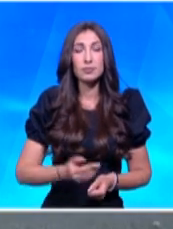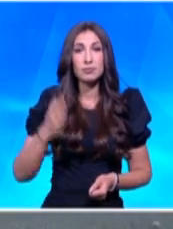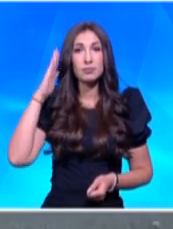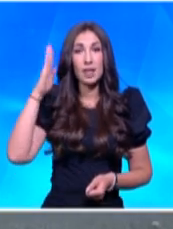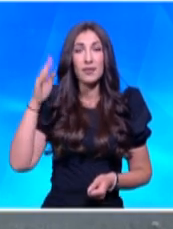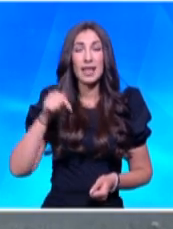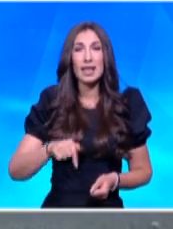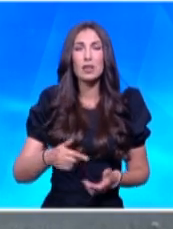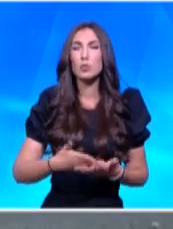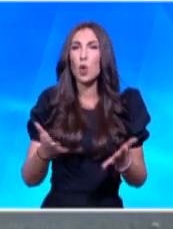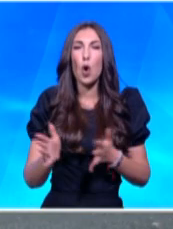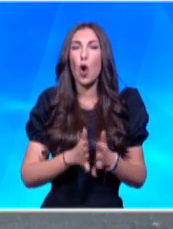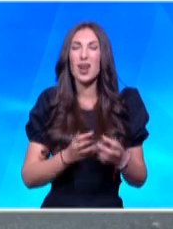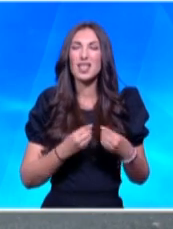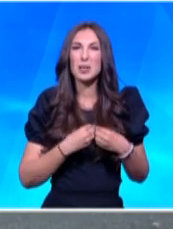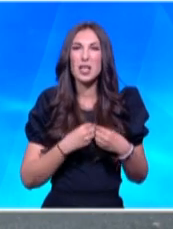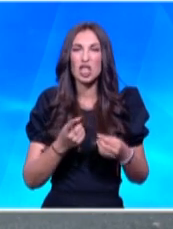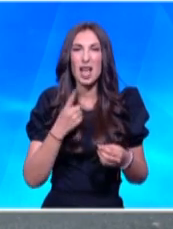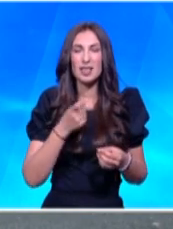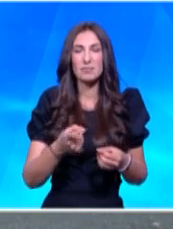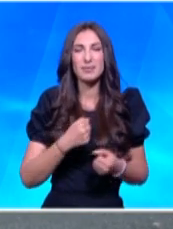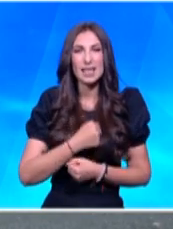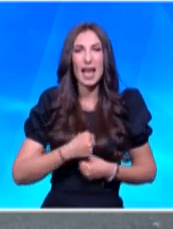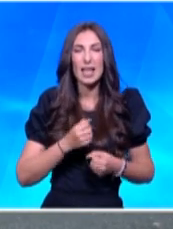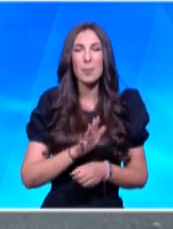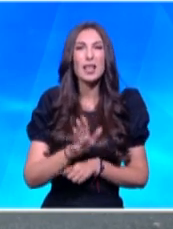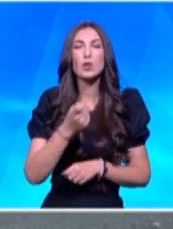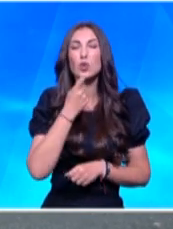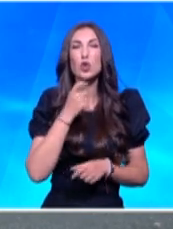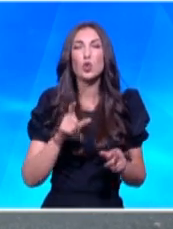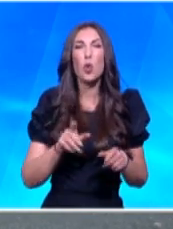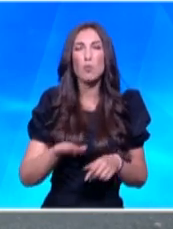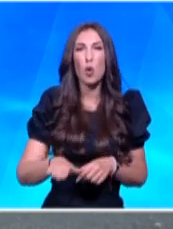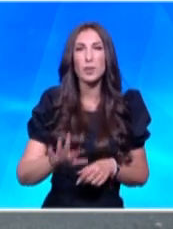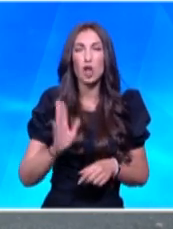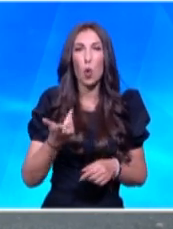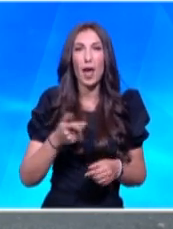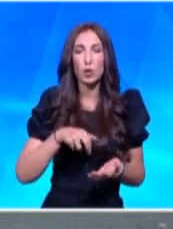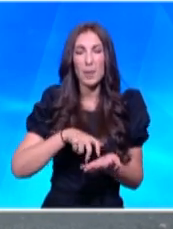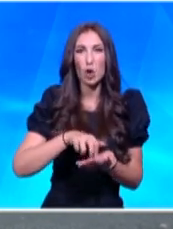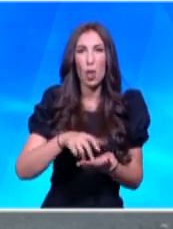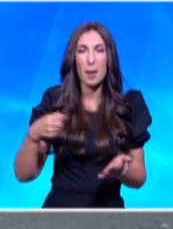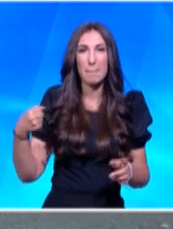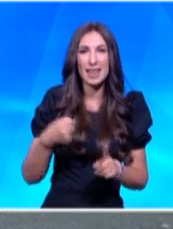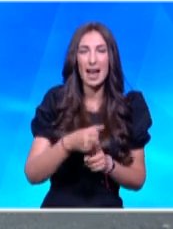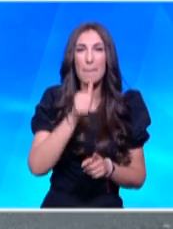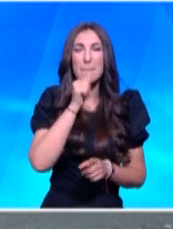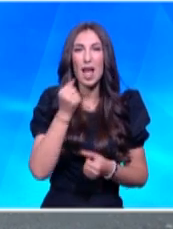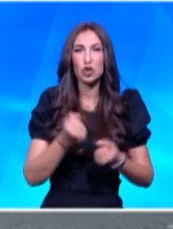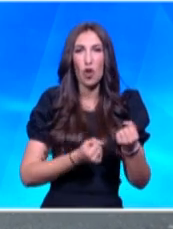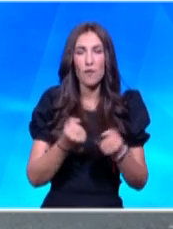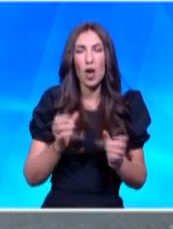Здравейте! И днес 10 хора са причастни към трагедията с 15-годишното момче, което беше пометено на пешеходна пътека от пиян шофьор. Се събраха